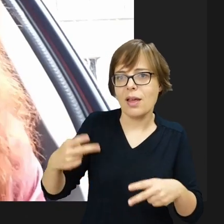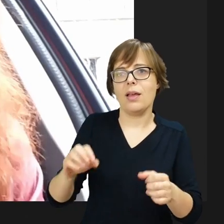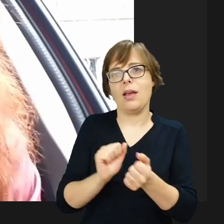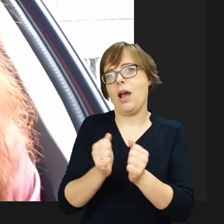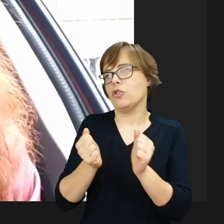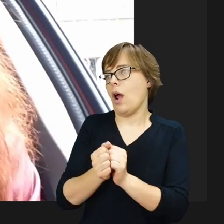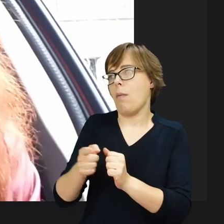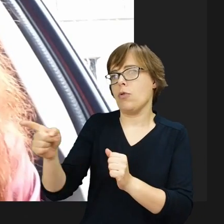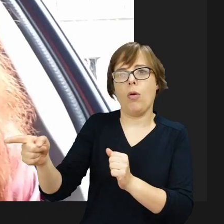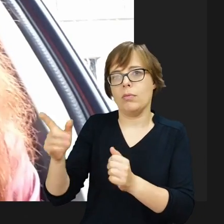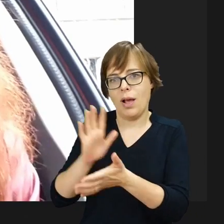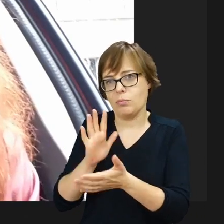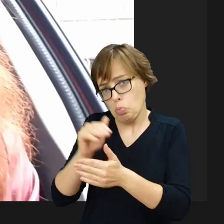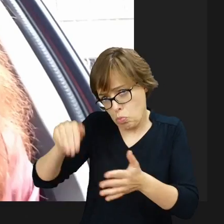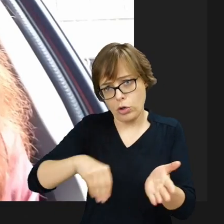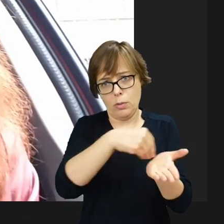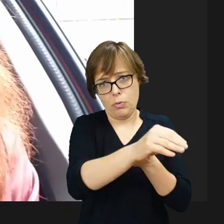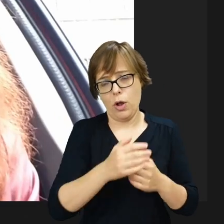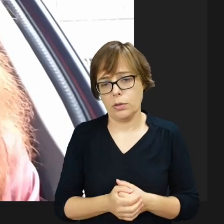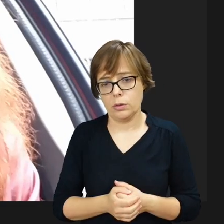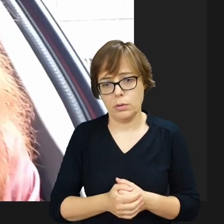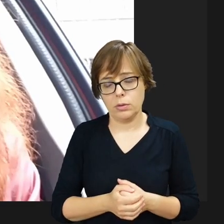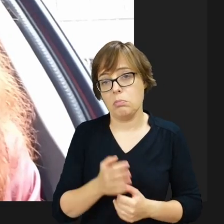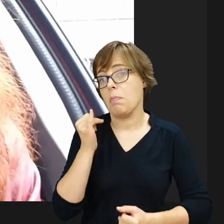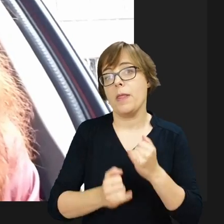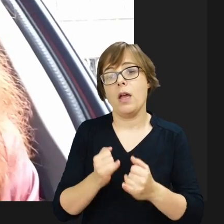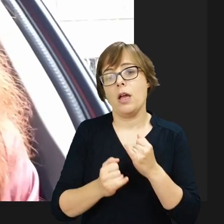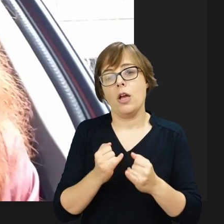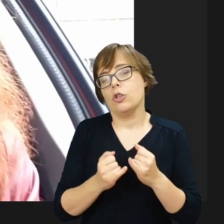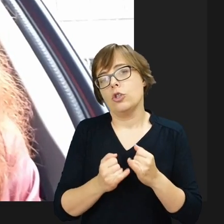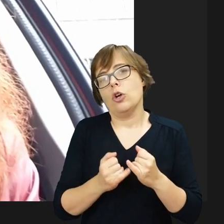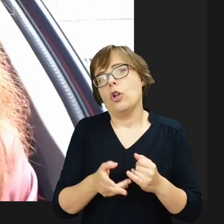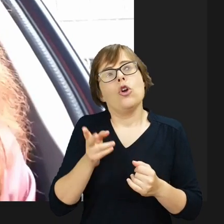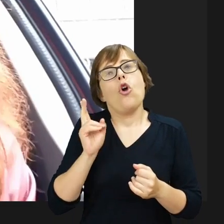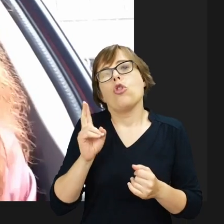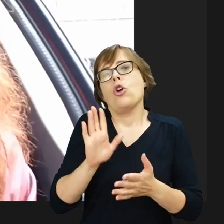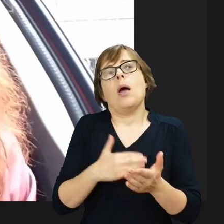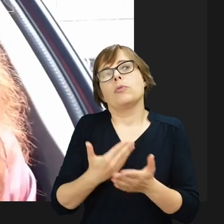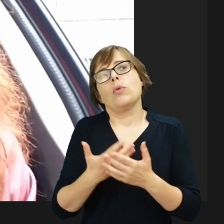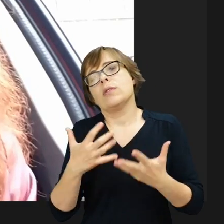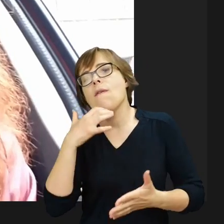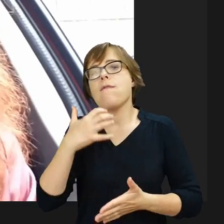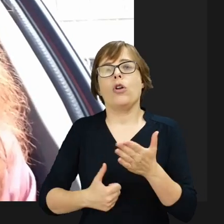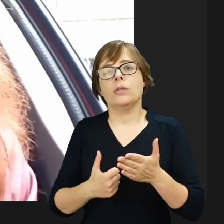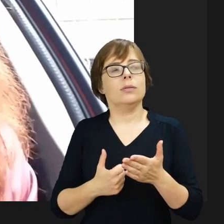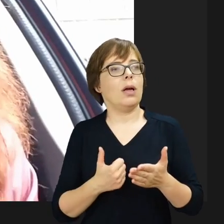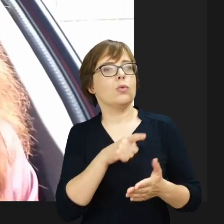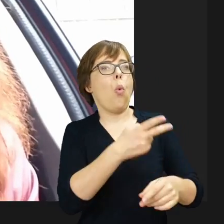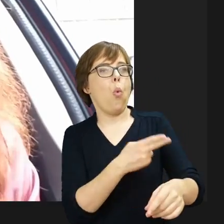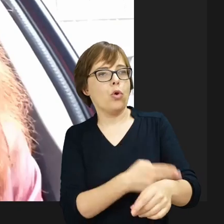jeżeli ktoś będzie tak sprytny, żeby rękami urzędu przeprowadzać na przykład analizy, których nie chce albo nie umie sam przeprowadzić,